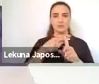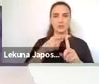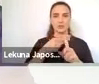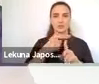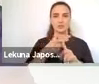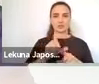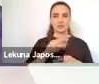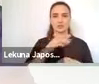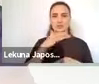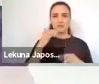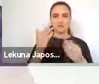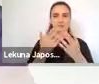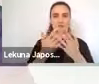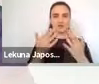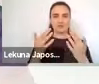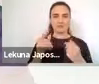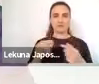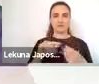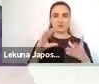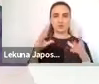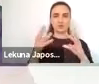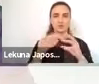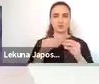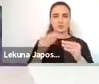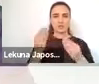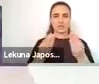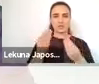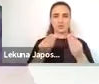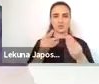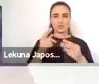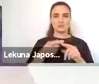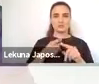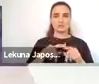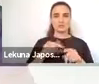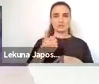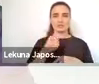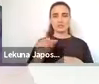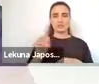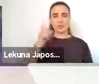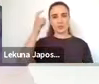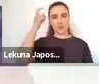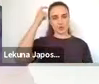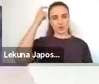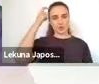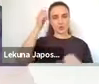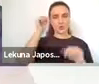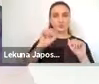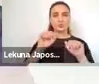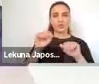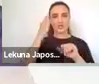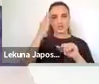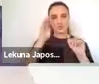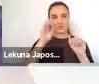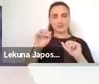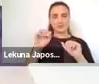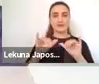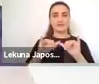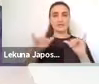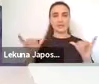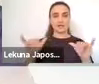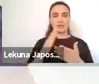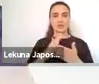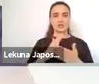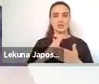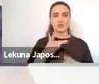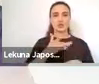ძალიან მრავალმხრივი. მაგრამ ზოგადად თამაში, გარდა იმისა, რომ კოგნიტური უნარების განვითარება ხდება, ამით ხდება